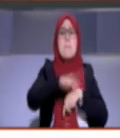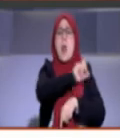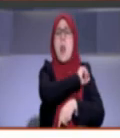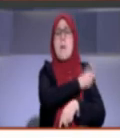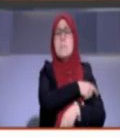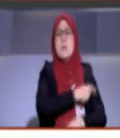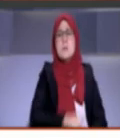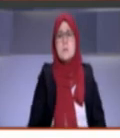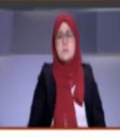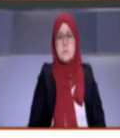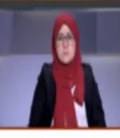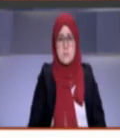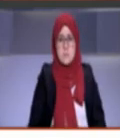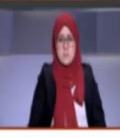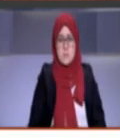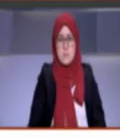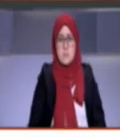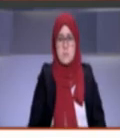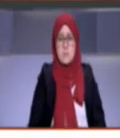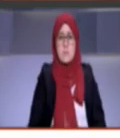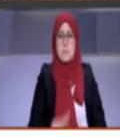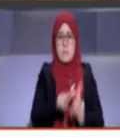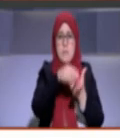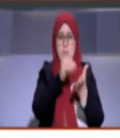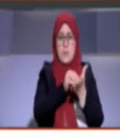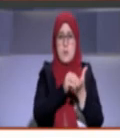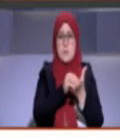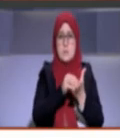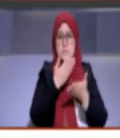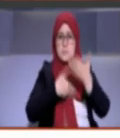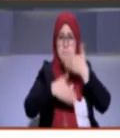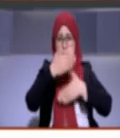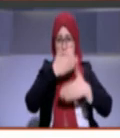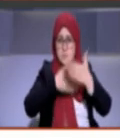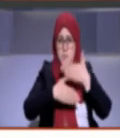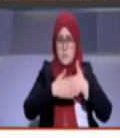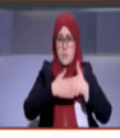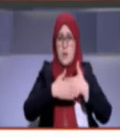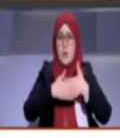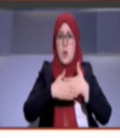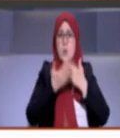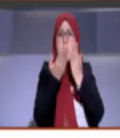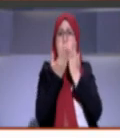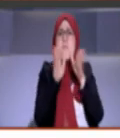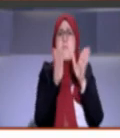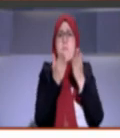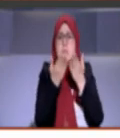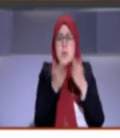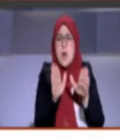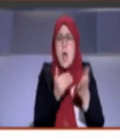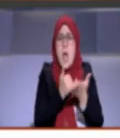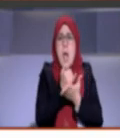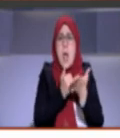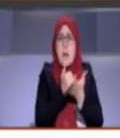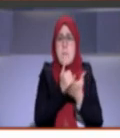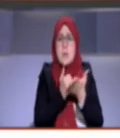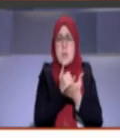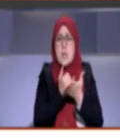عودة الحياة التدريجية لمؤسسات زي المدارس الابتدائية والثانوية لكن في ظل ظروف معينة بيقصدوا بها النظافة